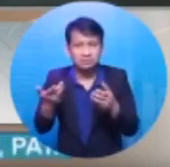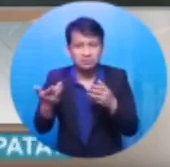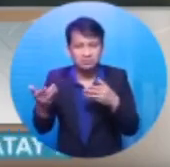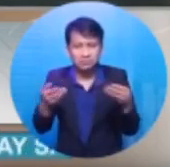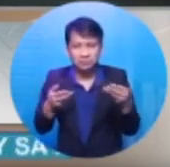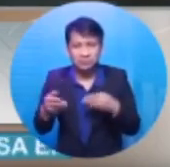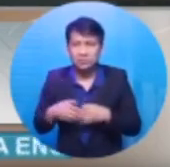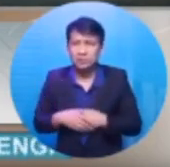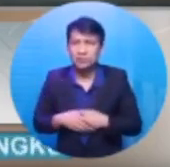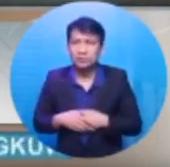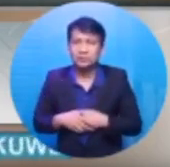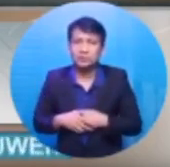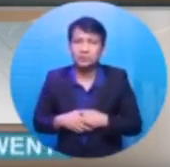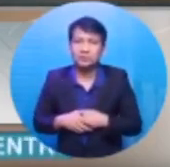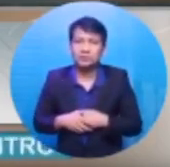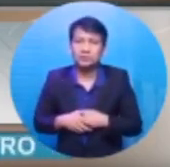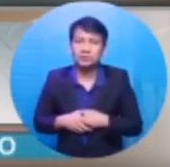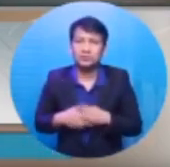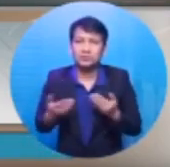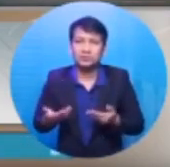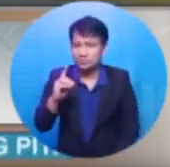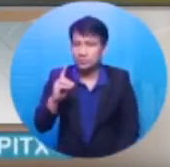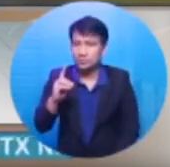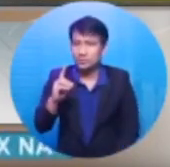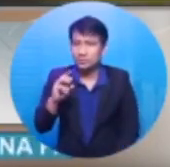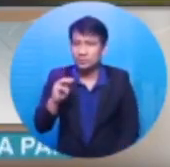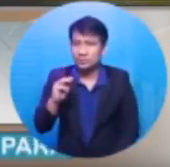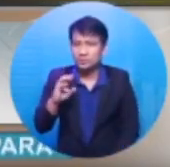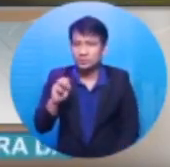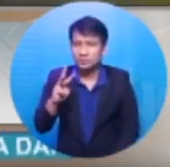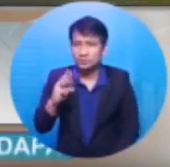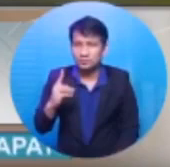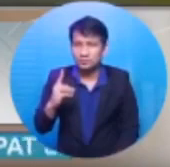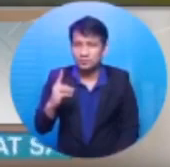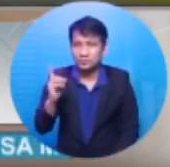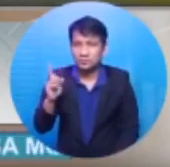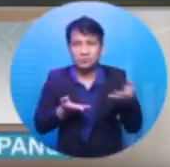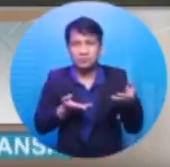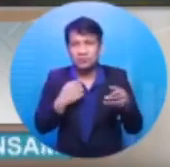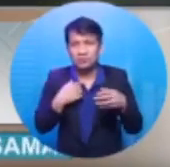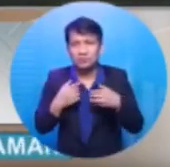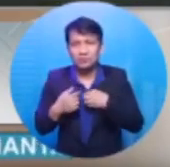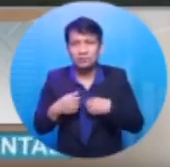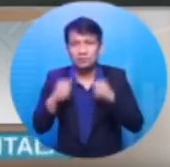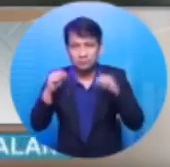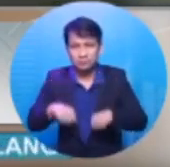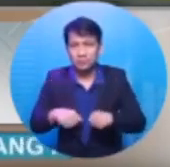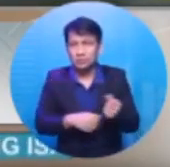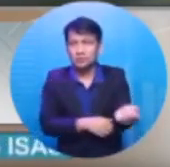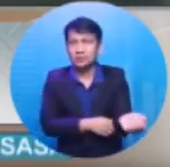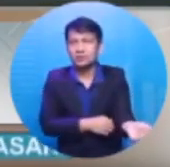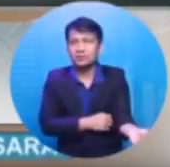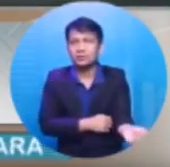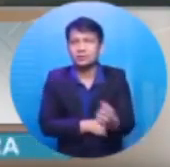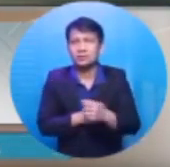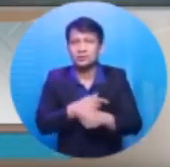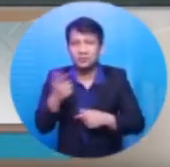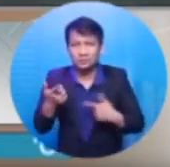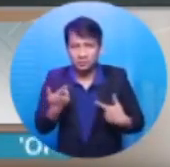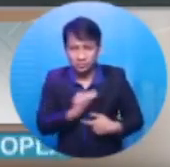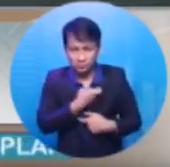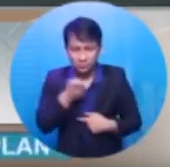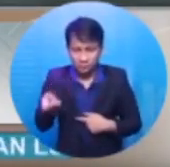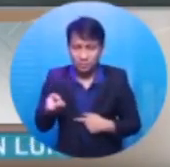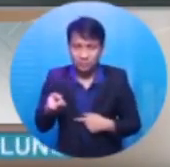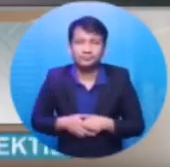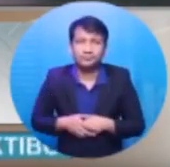naayos? Ay, indos na po namin sa ano, MSWD. Yung mga matatanda, sir, siguro dapat kasuhan. May posibilidad po, kasi nga yung pananakit nila doon sa